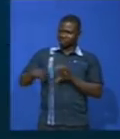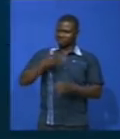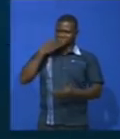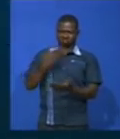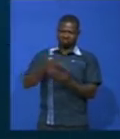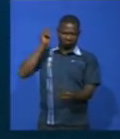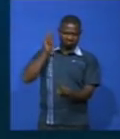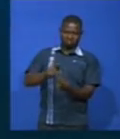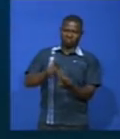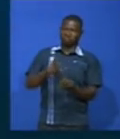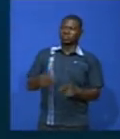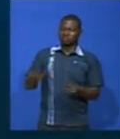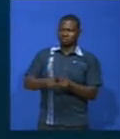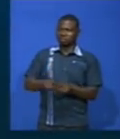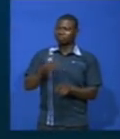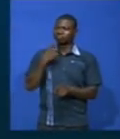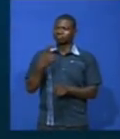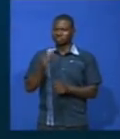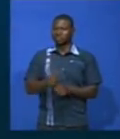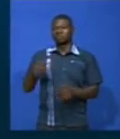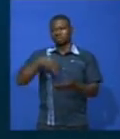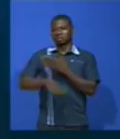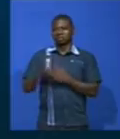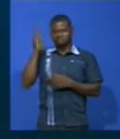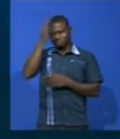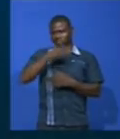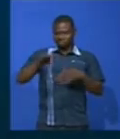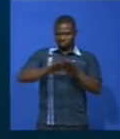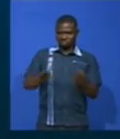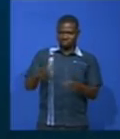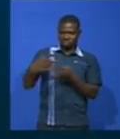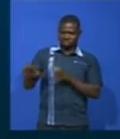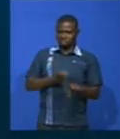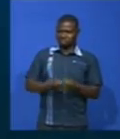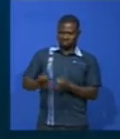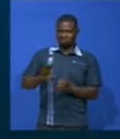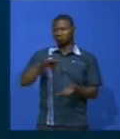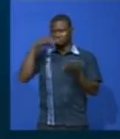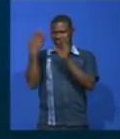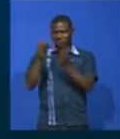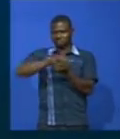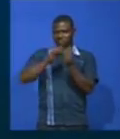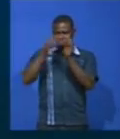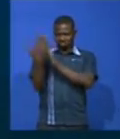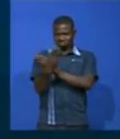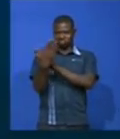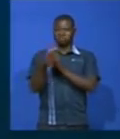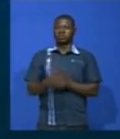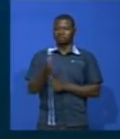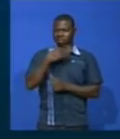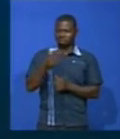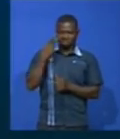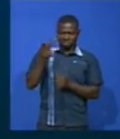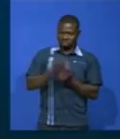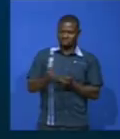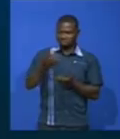Comme à son habitude, c'est via Facebook que Netanyahou a fait volte-face. Une décision réfléchie, selon lui, mais également un message à la communauté